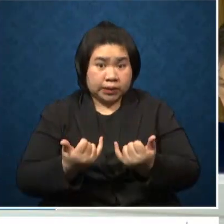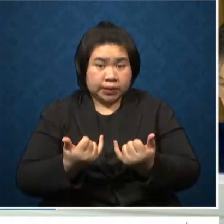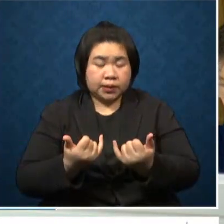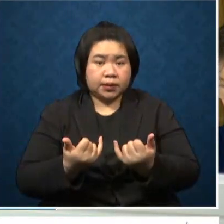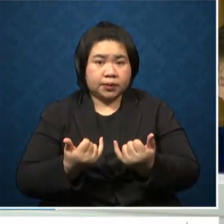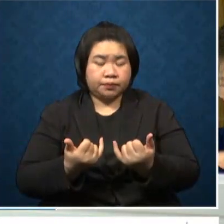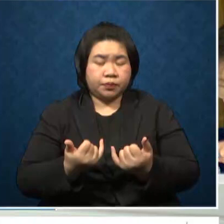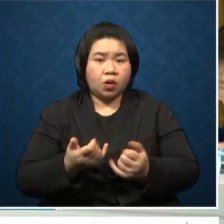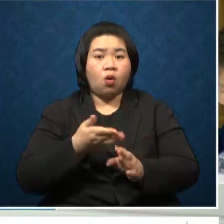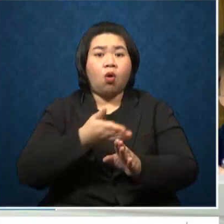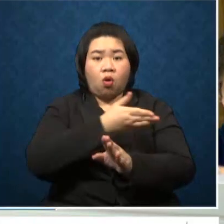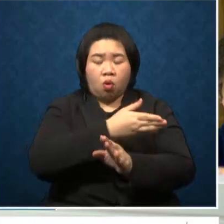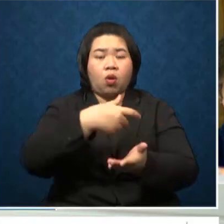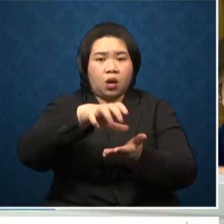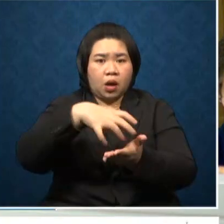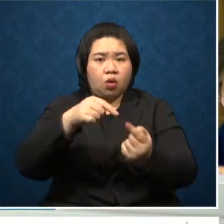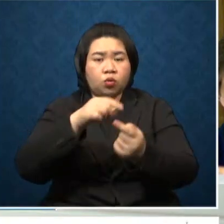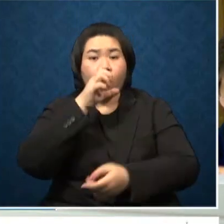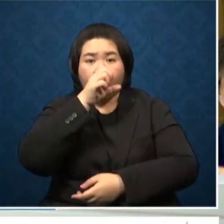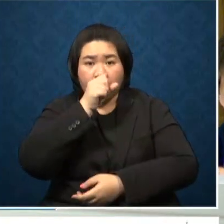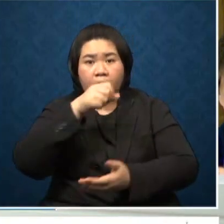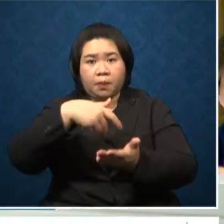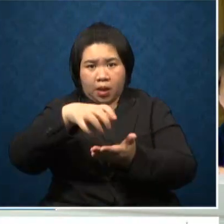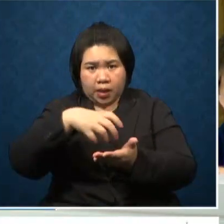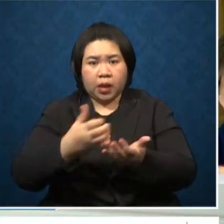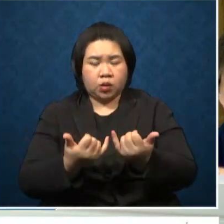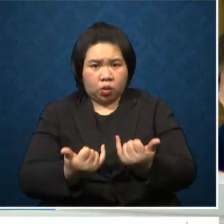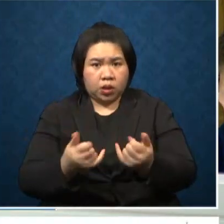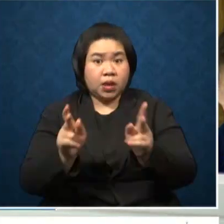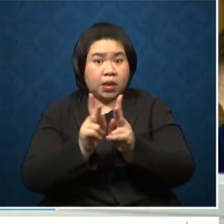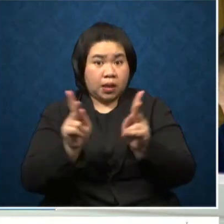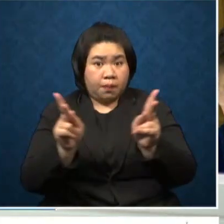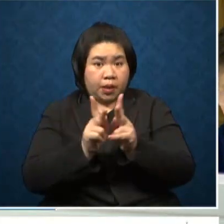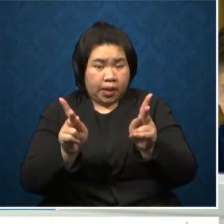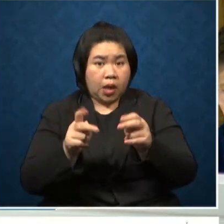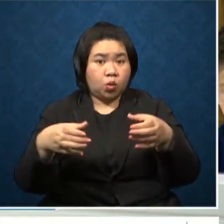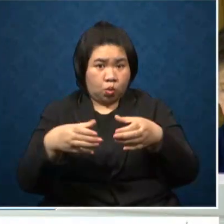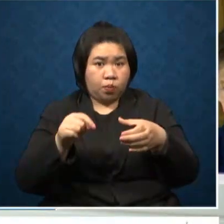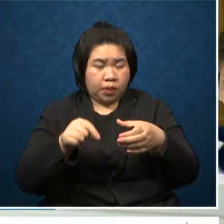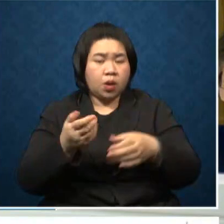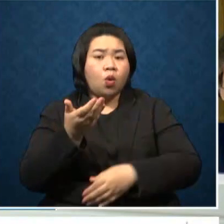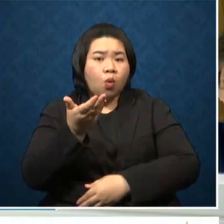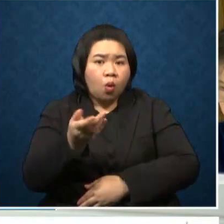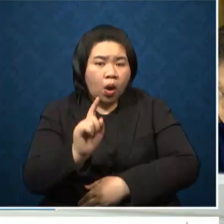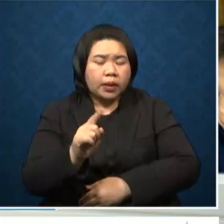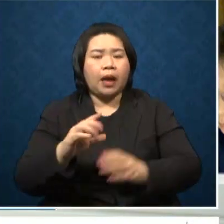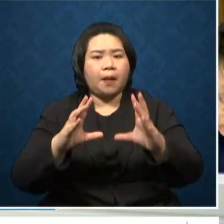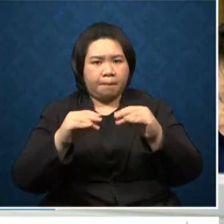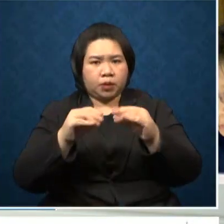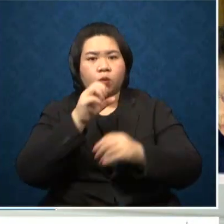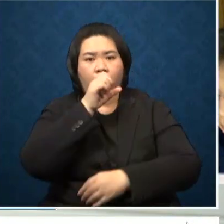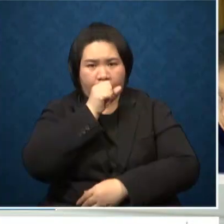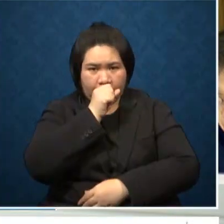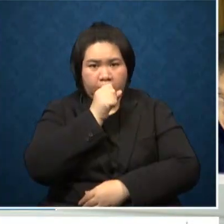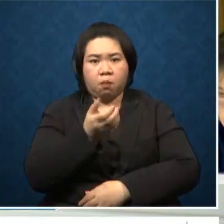เคารพก่อนจะนำเสนอรายงานรับตรวจที่ประชุมคณะกรรมาธิการสามัญขอให้มีการประชุมวุฒิสภา